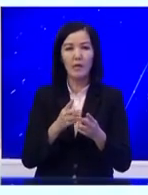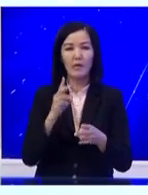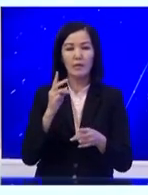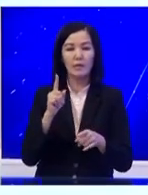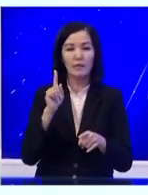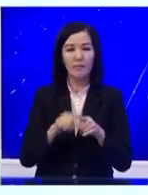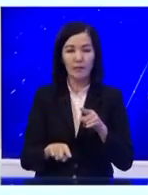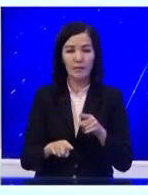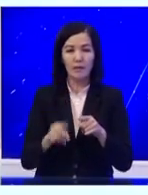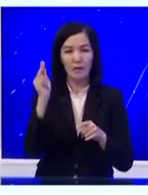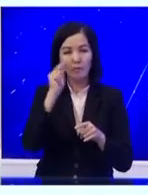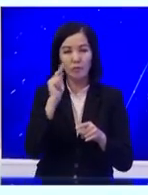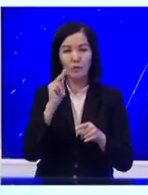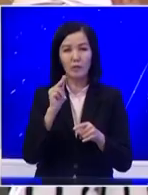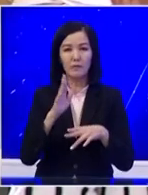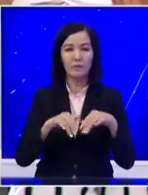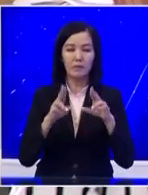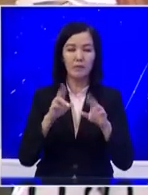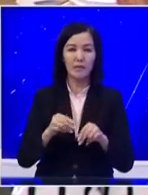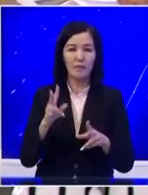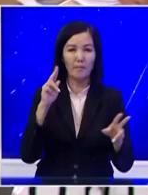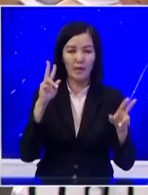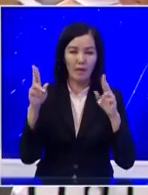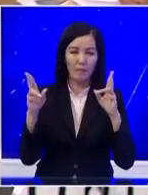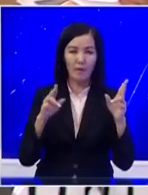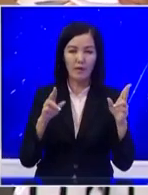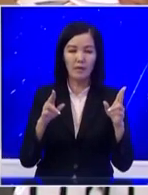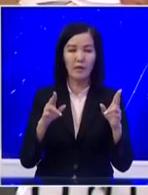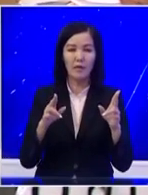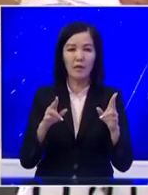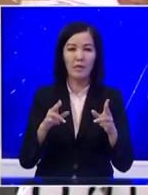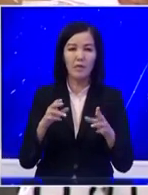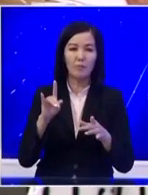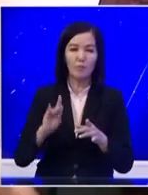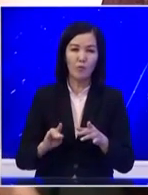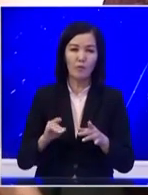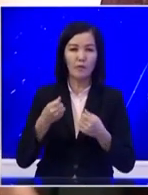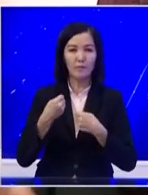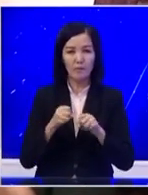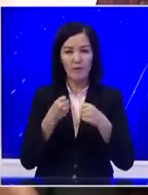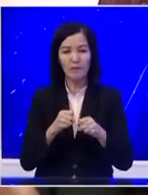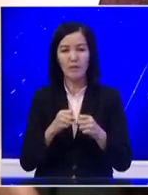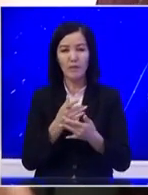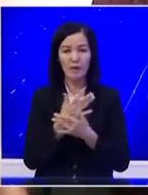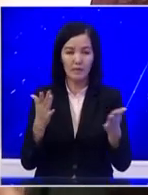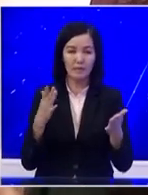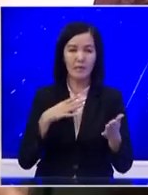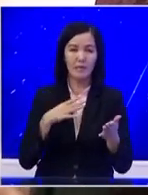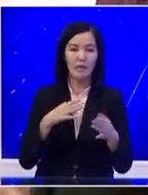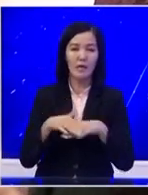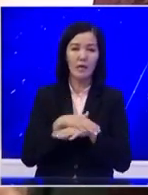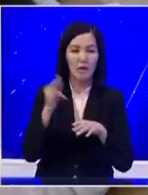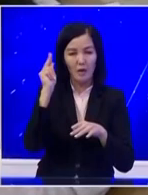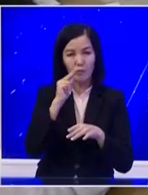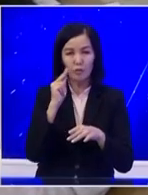профильное обучение определенным специальностям, таким как парикмахер, повар, сборщик мебели. Оператор данного курса – Центр занятости населения. Обучение